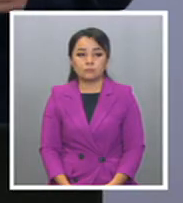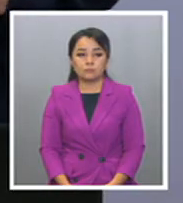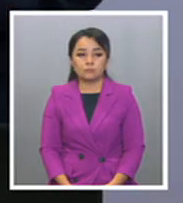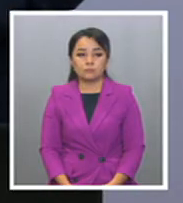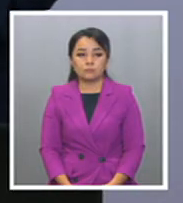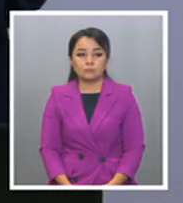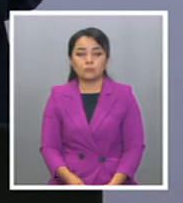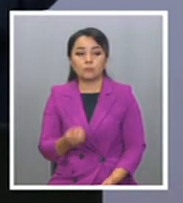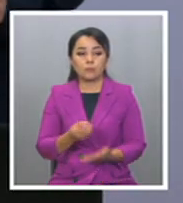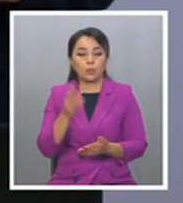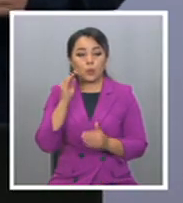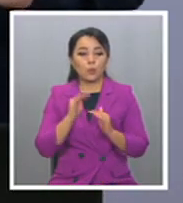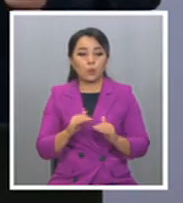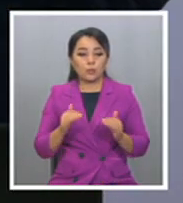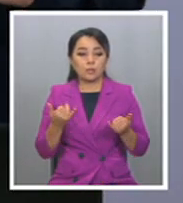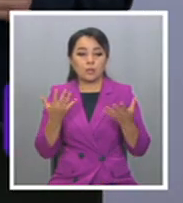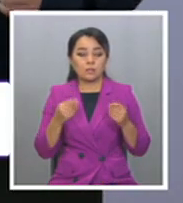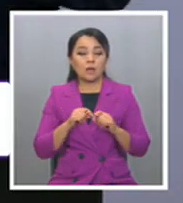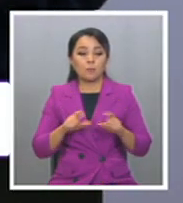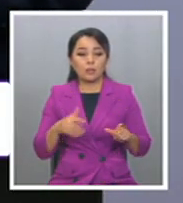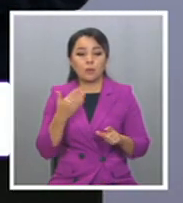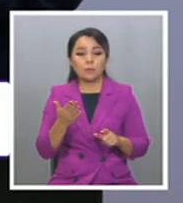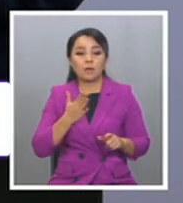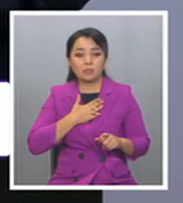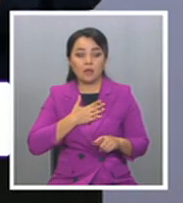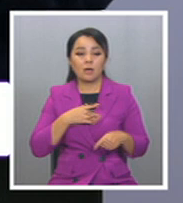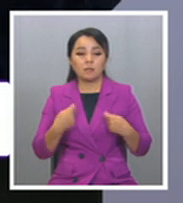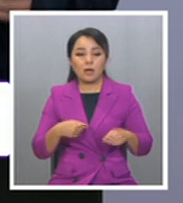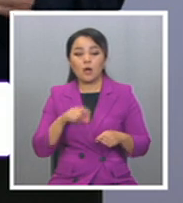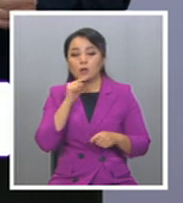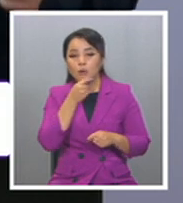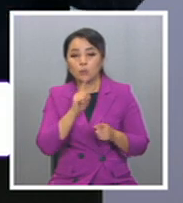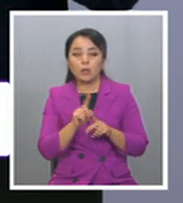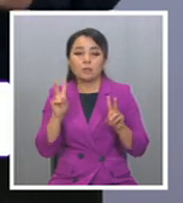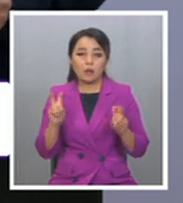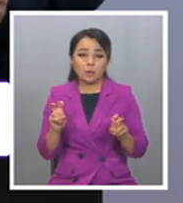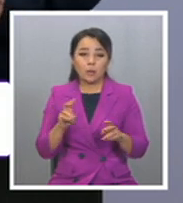аударайық. Құрметті оқушылар, сонымен бүгінгі біздің сіздермен нарықтық экономика тақырыбы